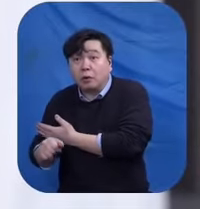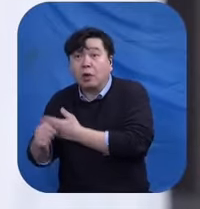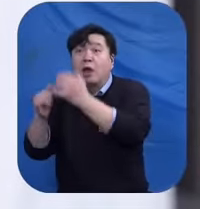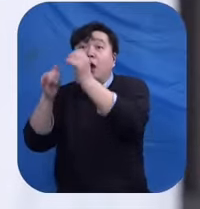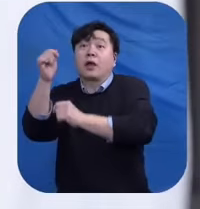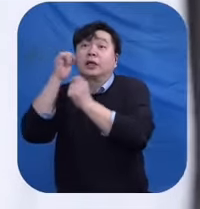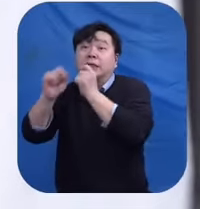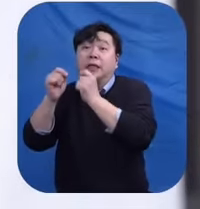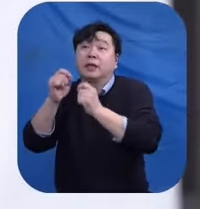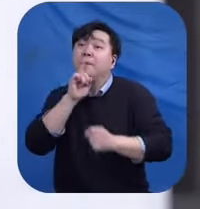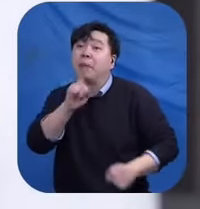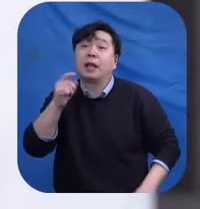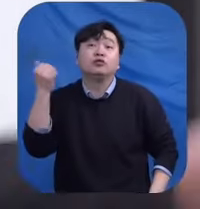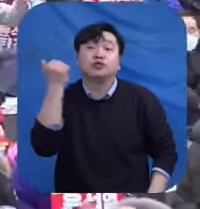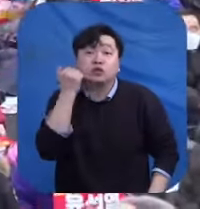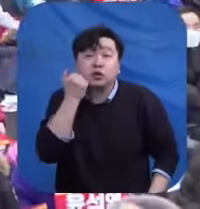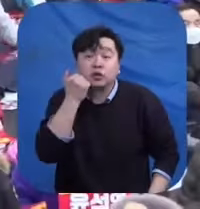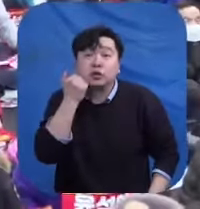역사를 날짜입니까?